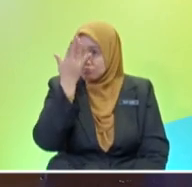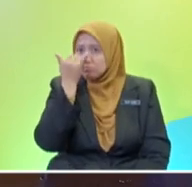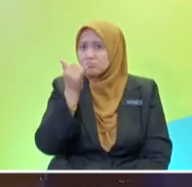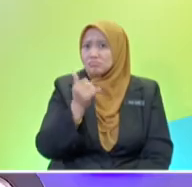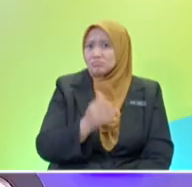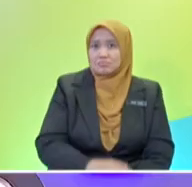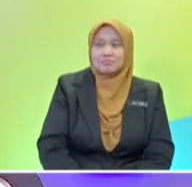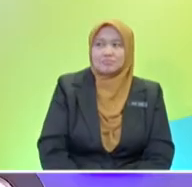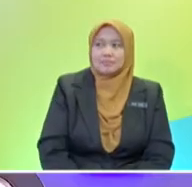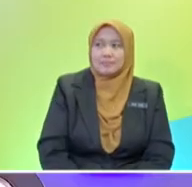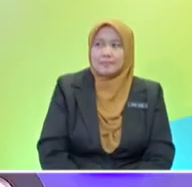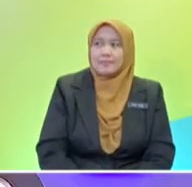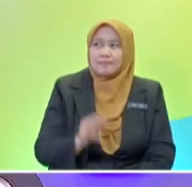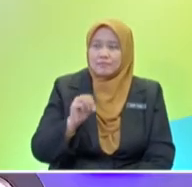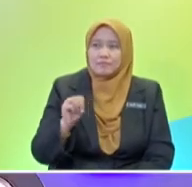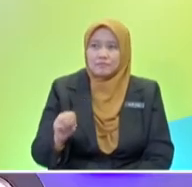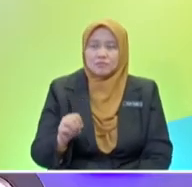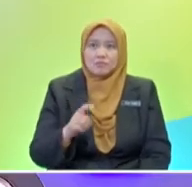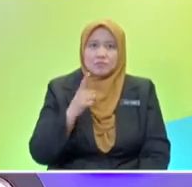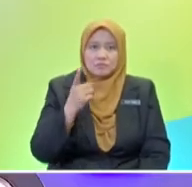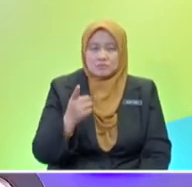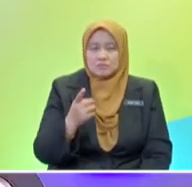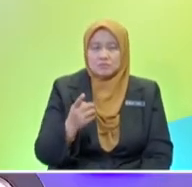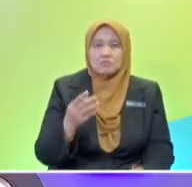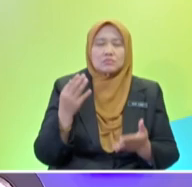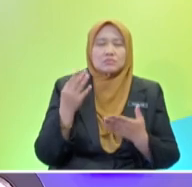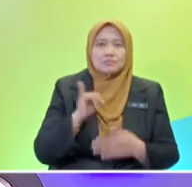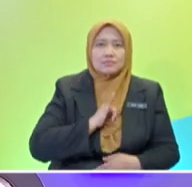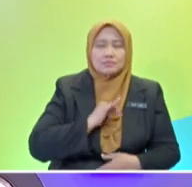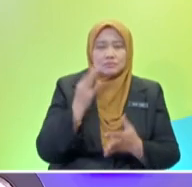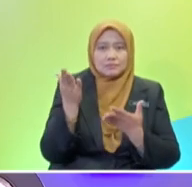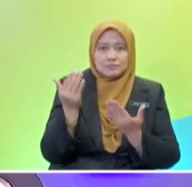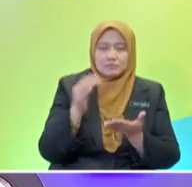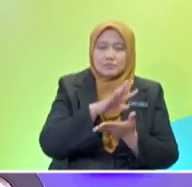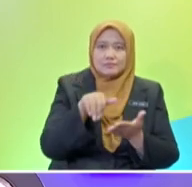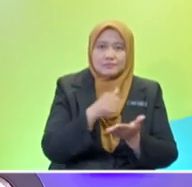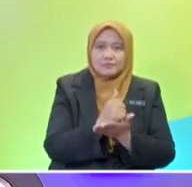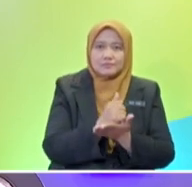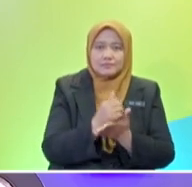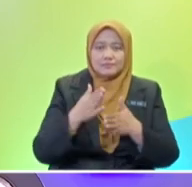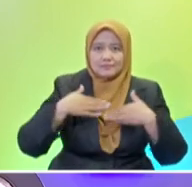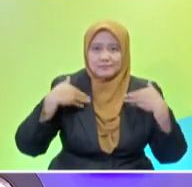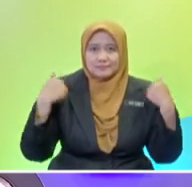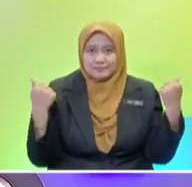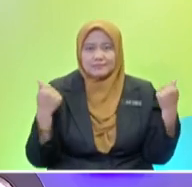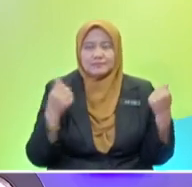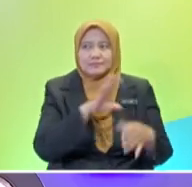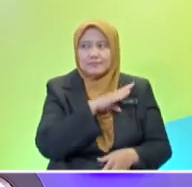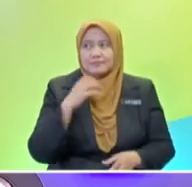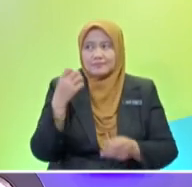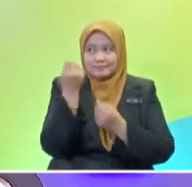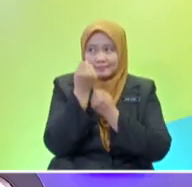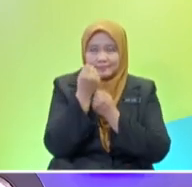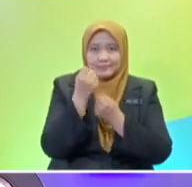Okey. Pemberi di luar sana, cikgu harap sentiasa dalam keadaan sehat, ceria dan bersedia. Jom kita